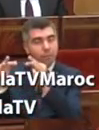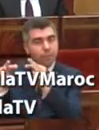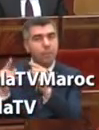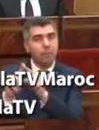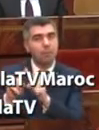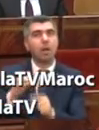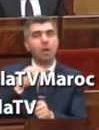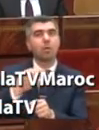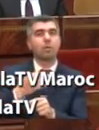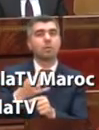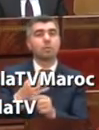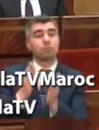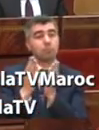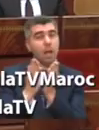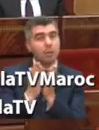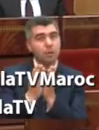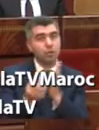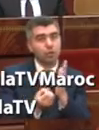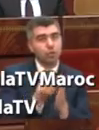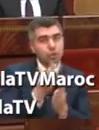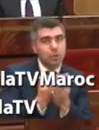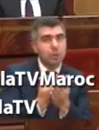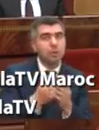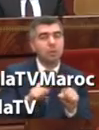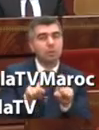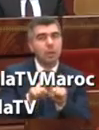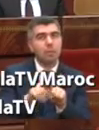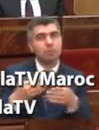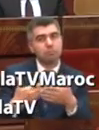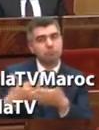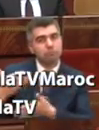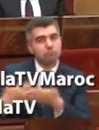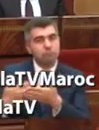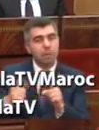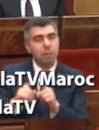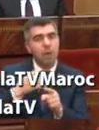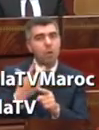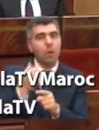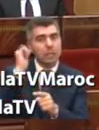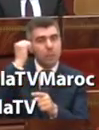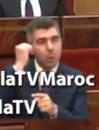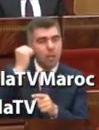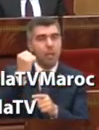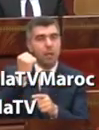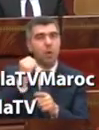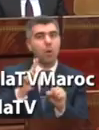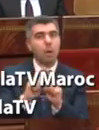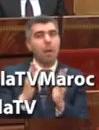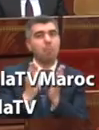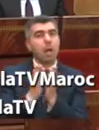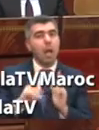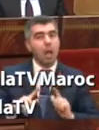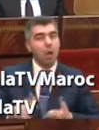ومن التدابير ذات الأولوية أيضا إرساء الممرات والجسور بين التعليم العام والتكوين المهني. هذا الورش الذي انطلق